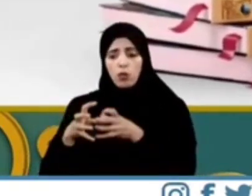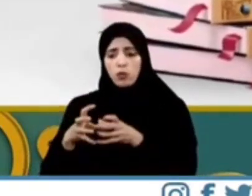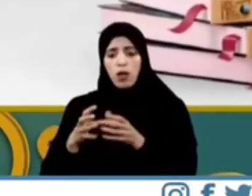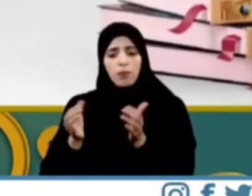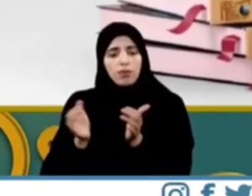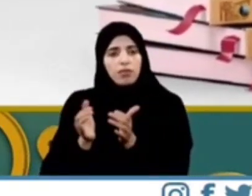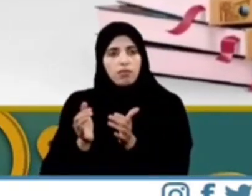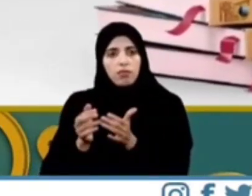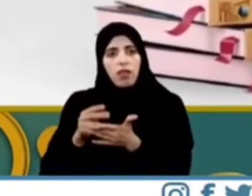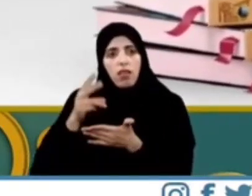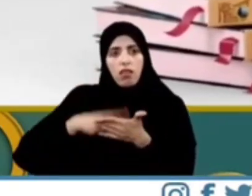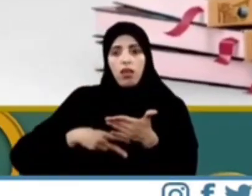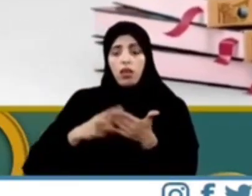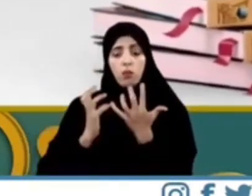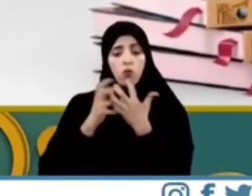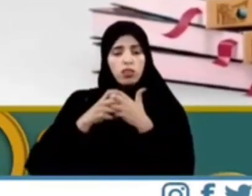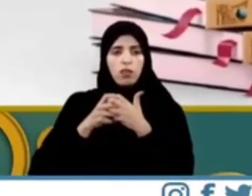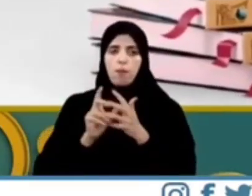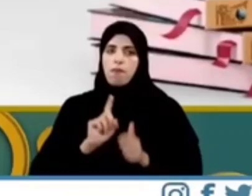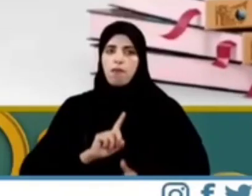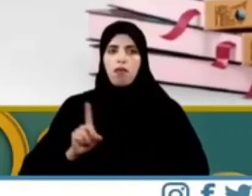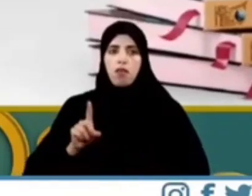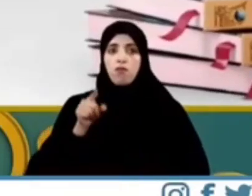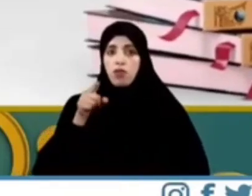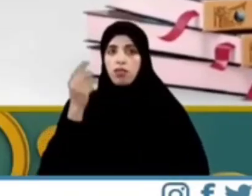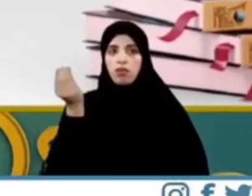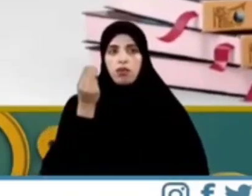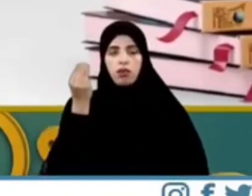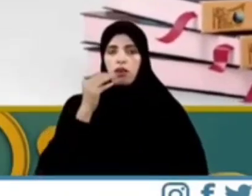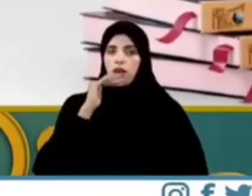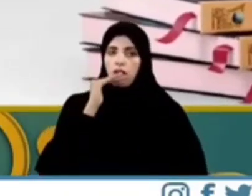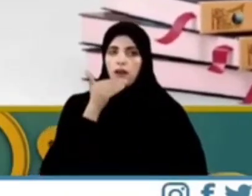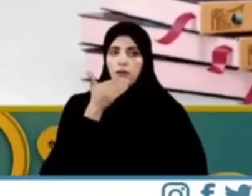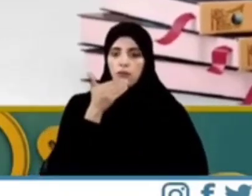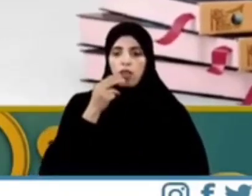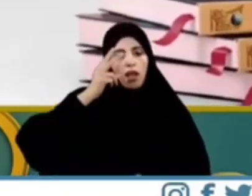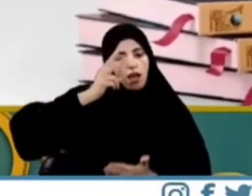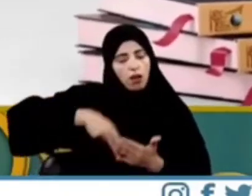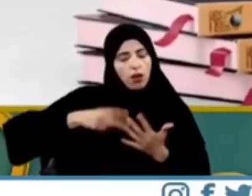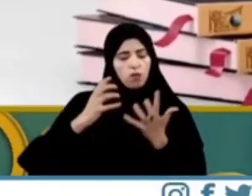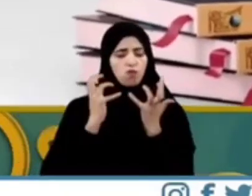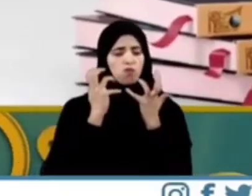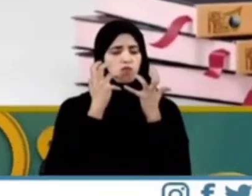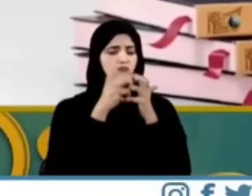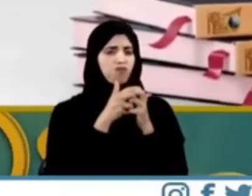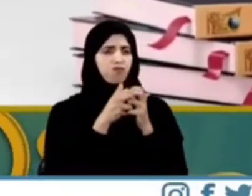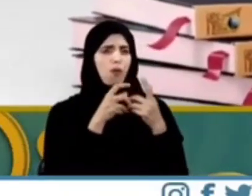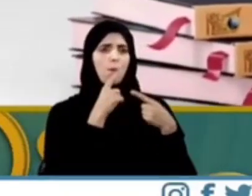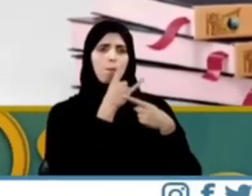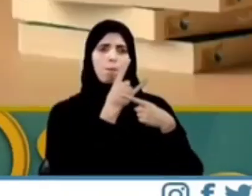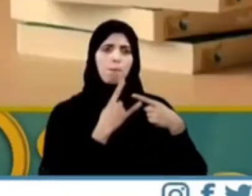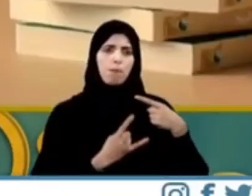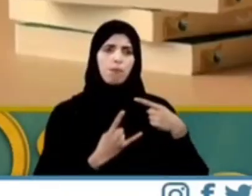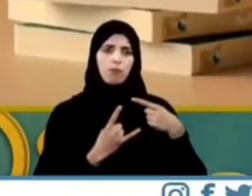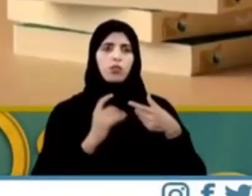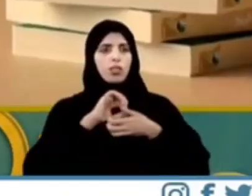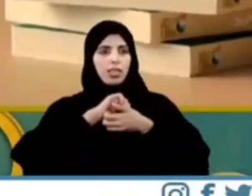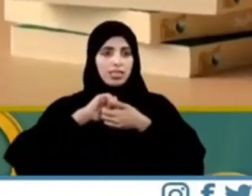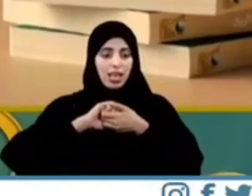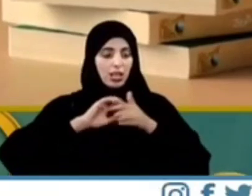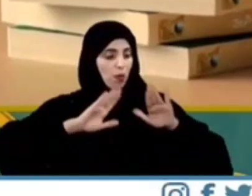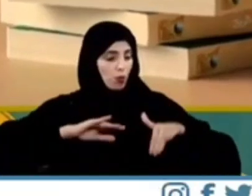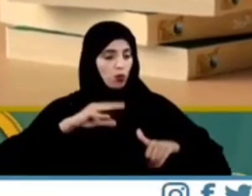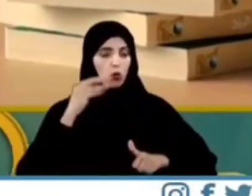صغيرة ما يعتبر يعني قرار مناسب، لكن في هذه الرحلة كان الحمد لله رب العالمين مناسب جدا. نعم. طيب وبقية